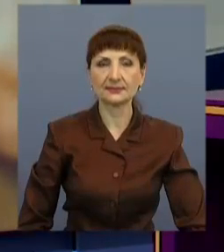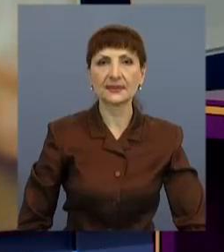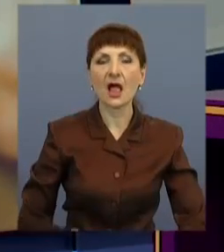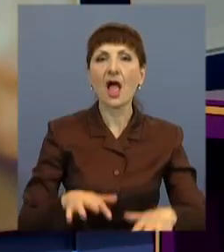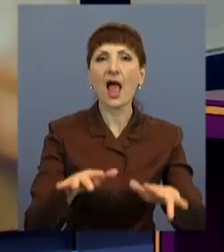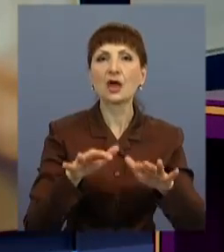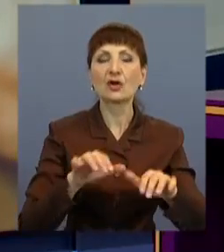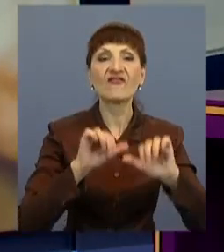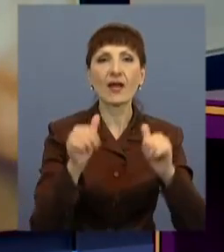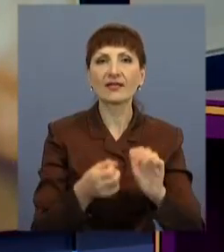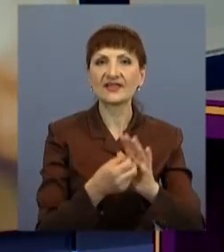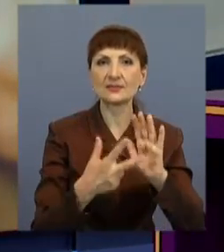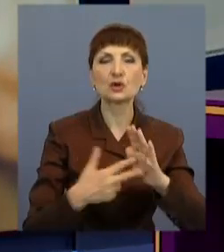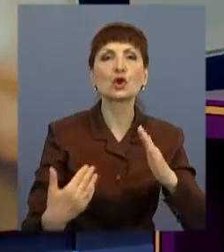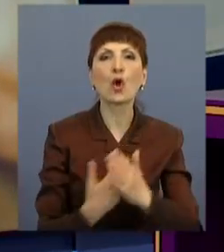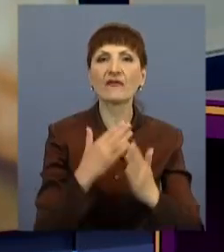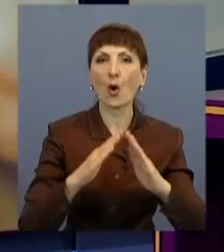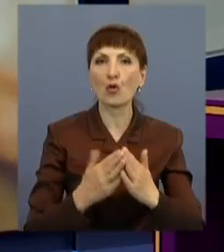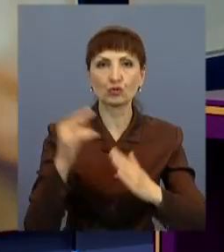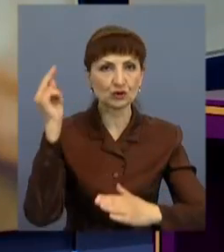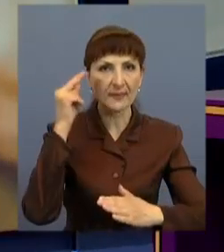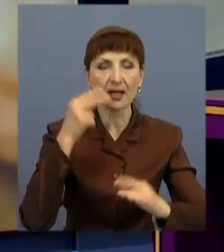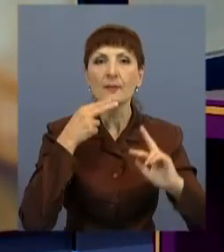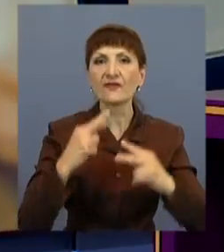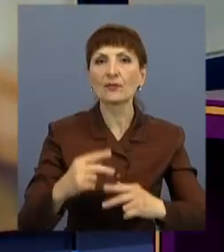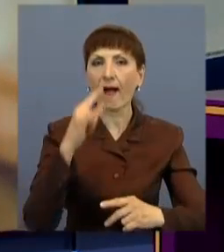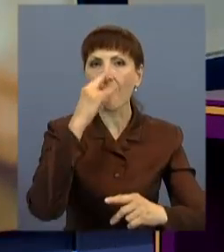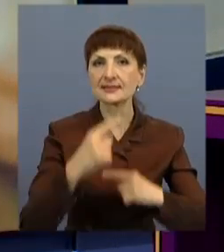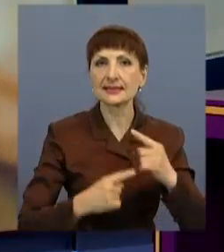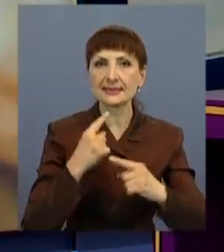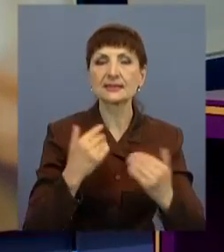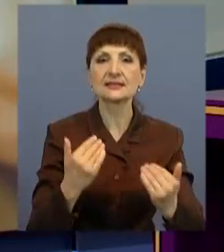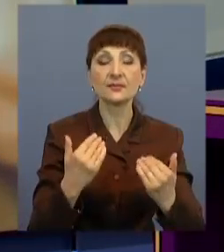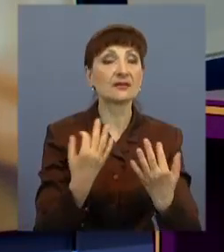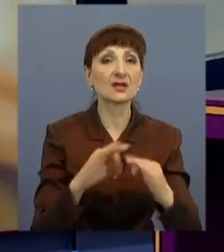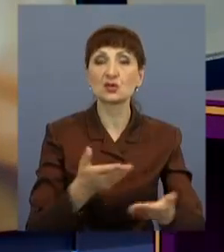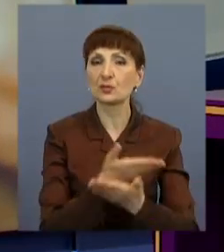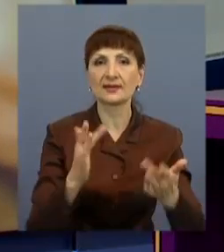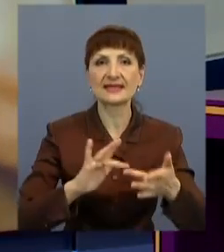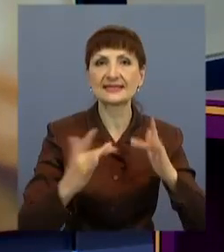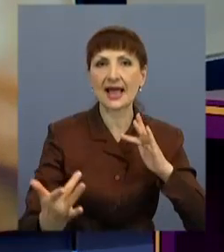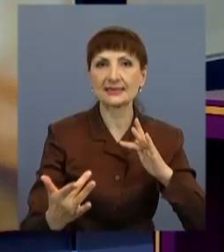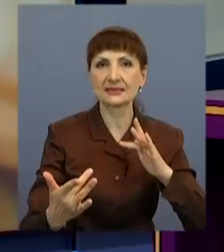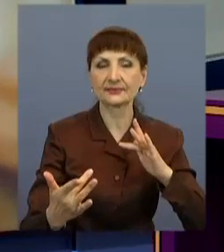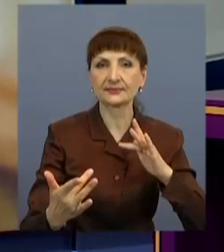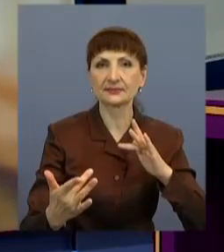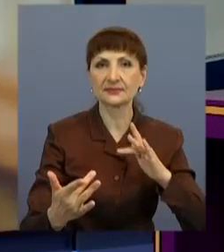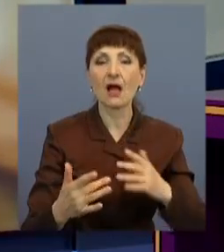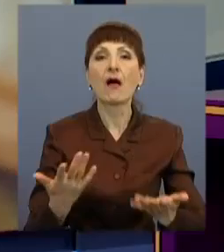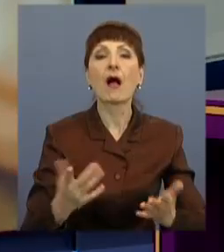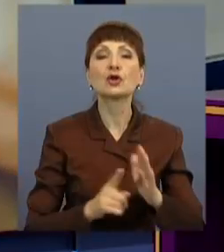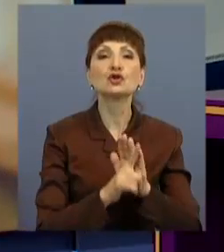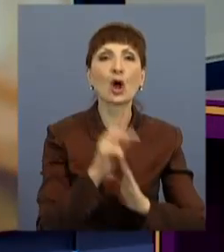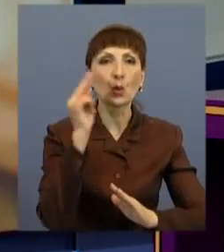Электронные варианты 18 новых учебников, переведенных на казахский язык, теперь доступны на сайте Open.UKZ. А к